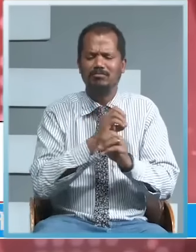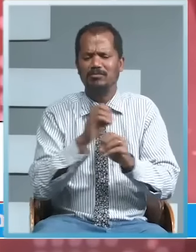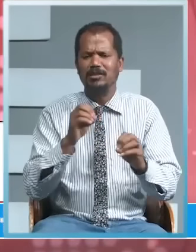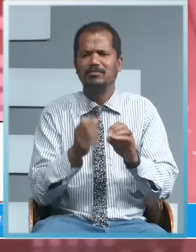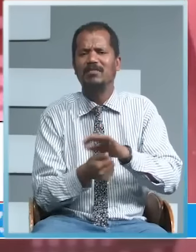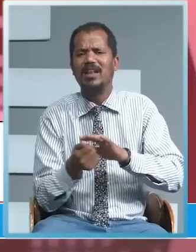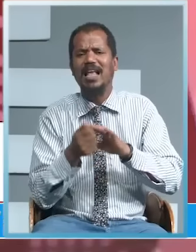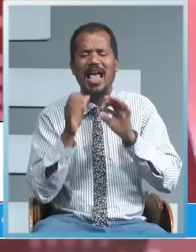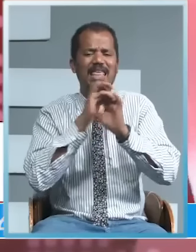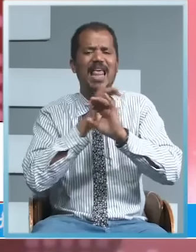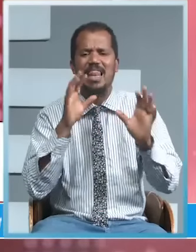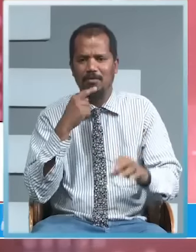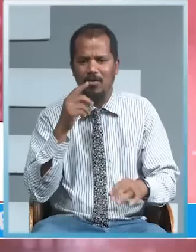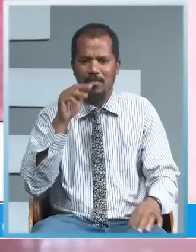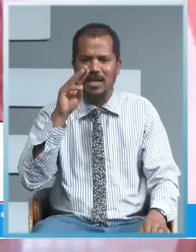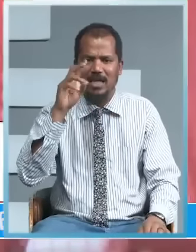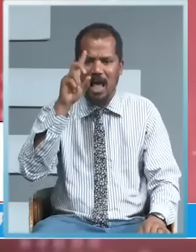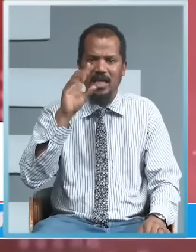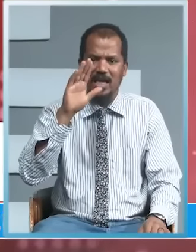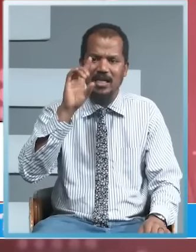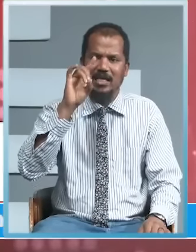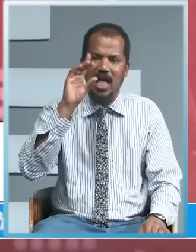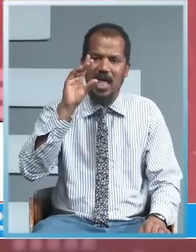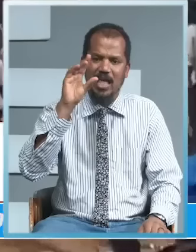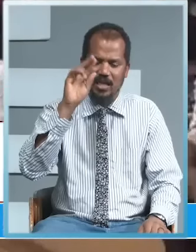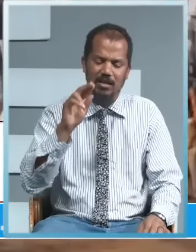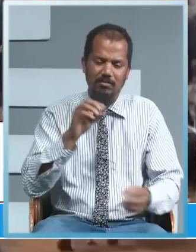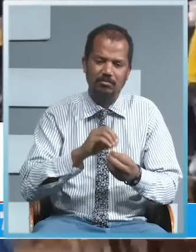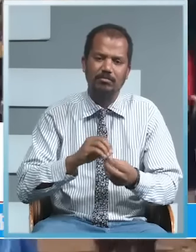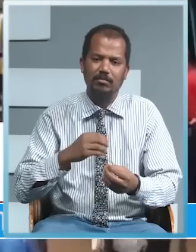አይነት ተፈናቃይ የለም ብለዋል። መሳይ ገዛኸኝ ዝርዝር አላት።